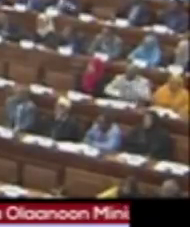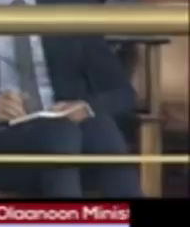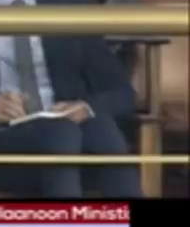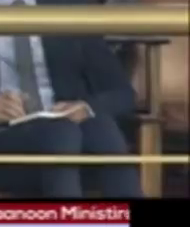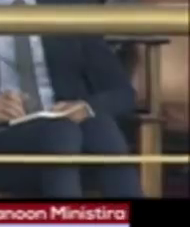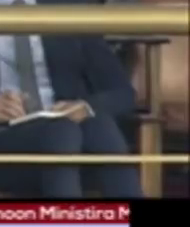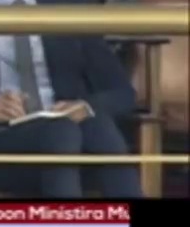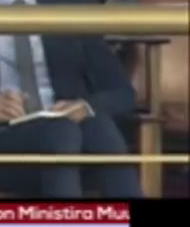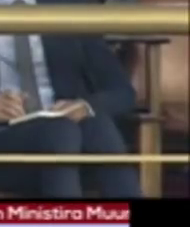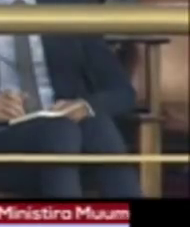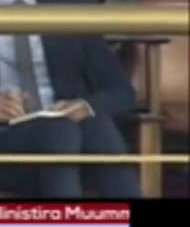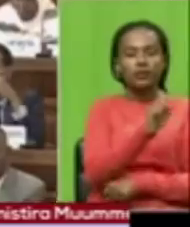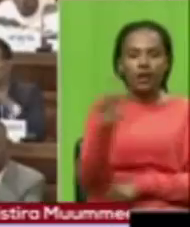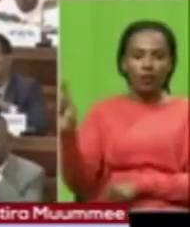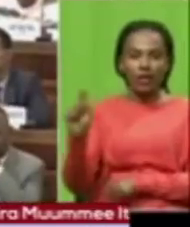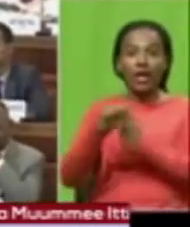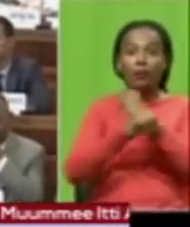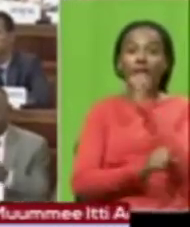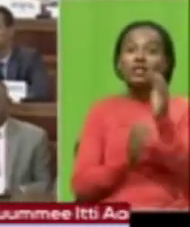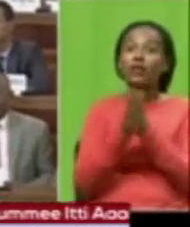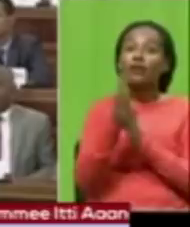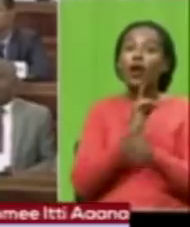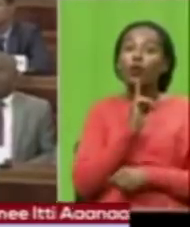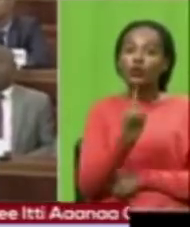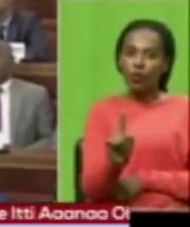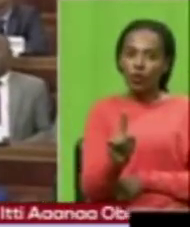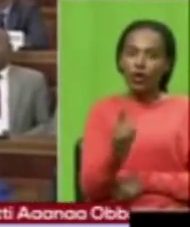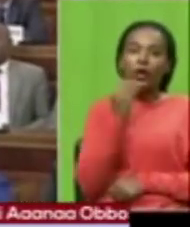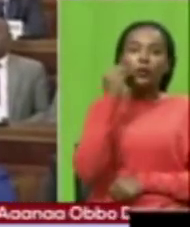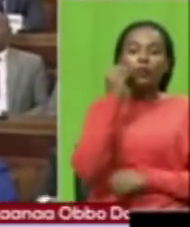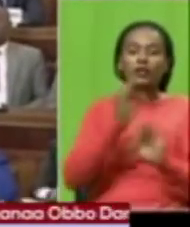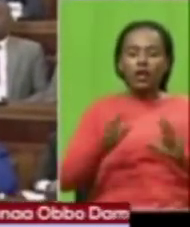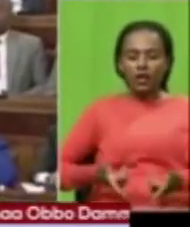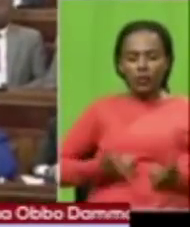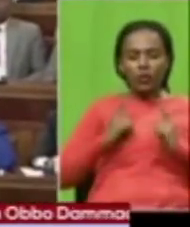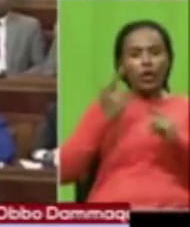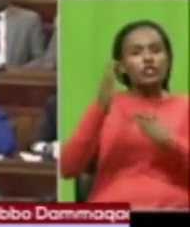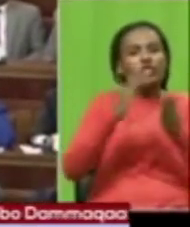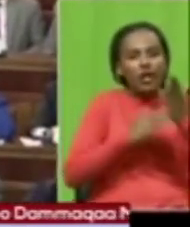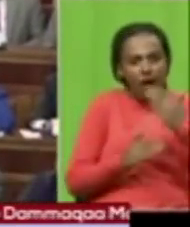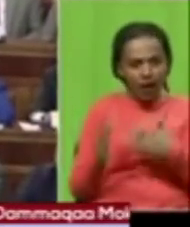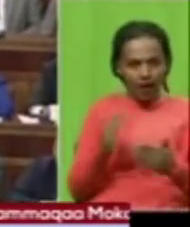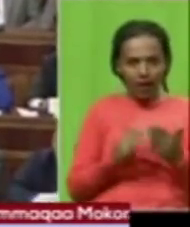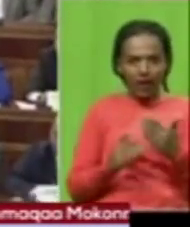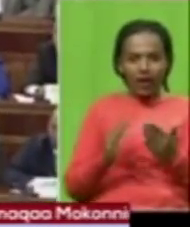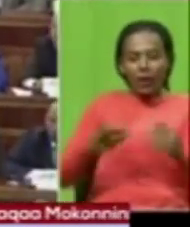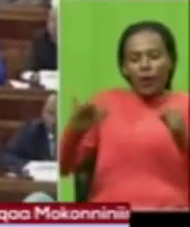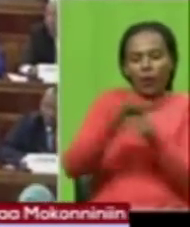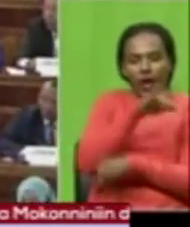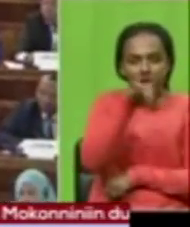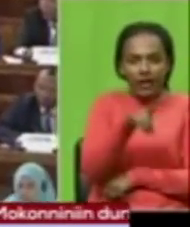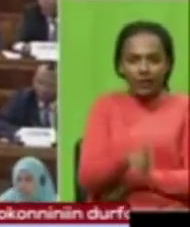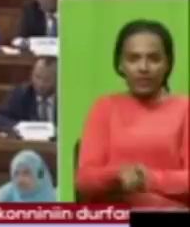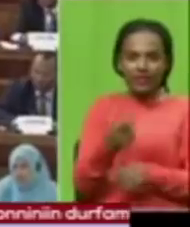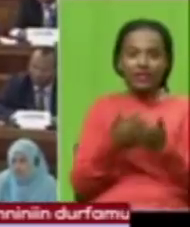bara 2011 birrii biiliyoona 300 fi biiliyoona 46 fi miiliyoona 900 fi miiliyoona 15